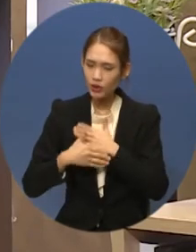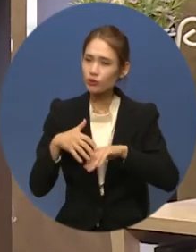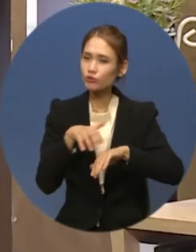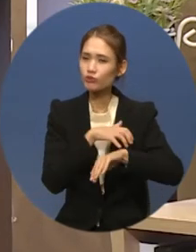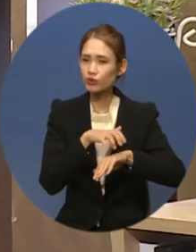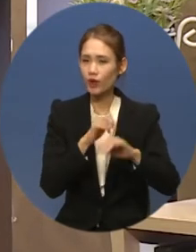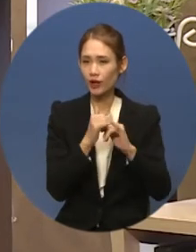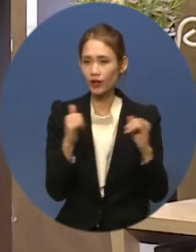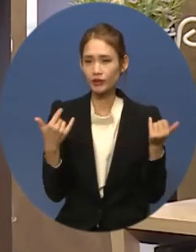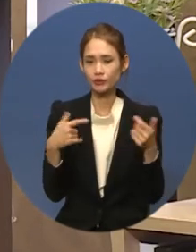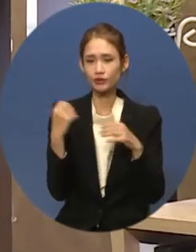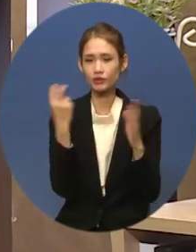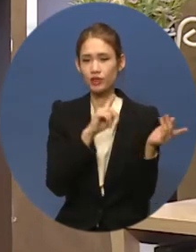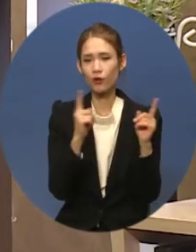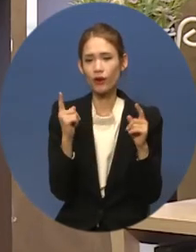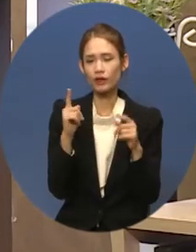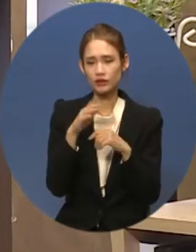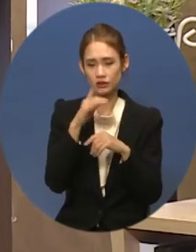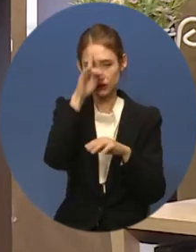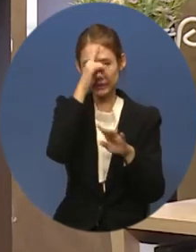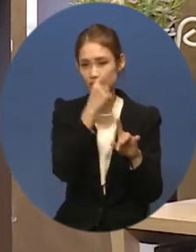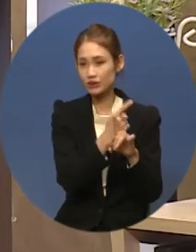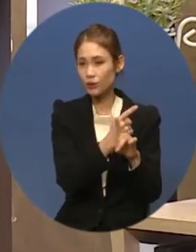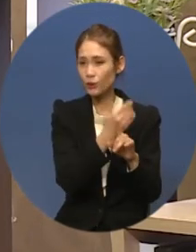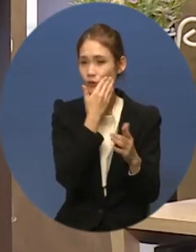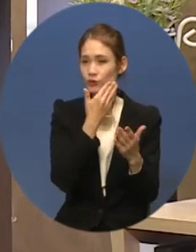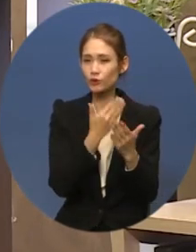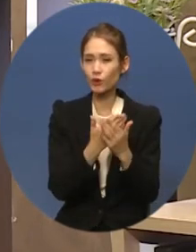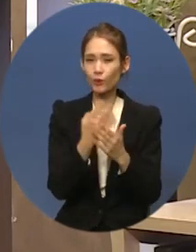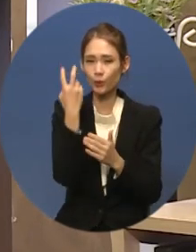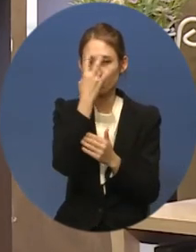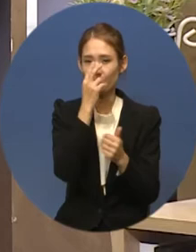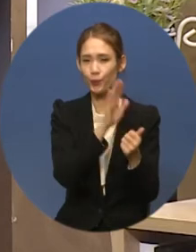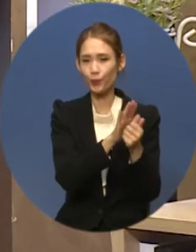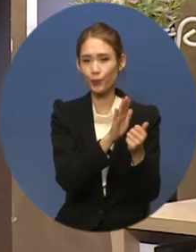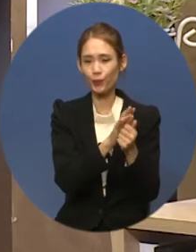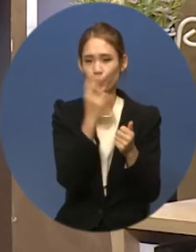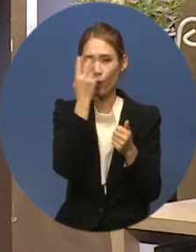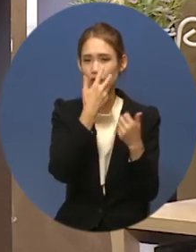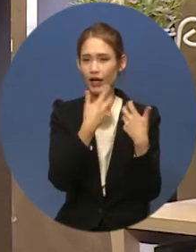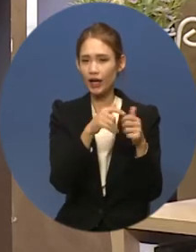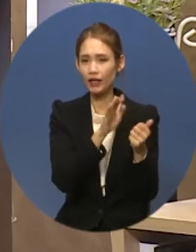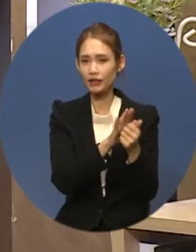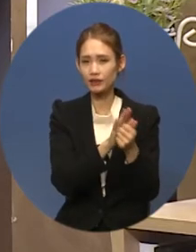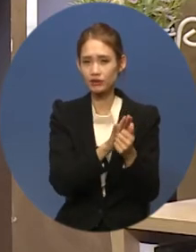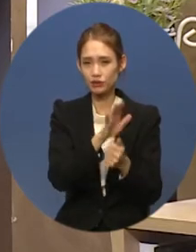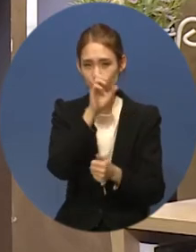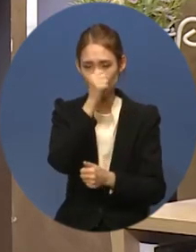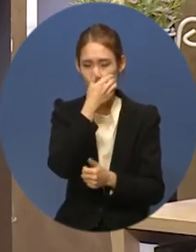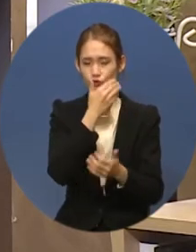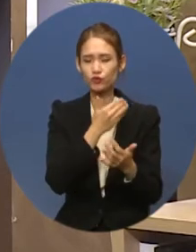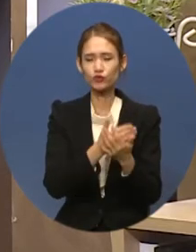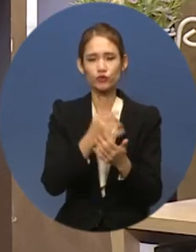재활 치료도 중요하지만 요 몸을 보완해줄 수 있는 보자 인구도 중요하잖아요 으 예 보니까 이